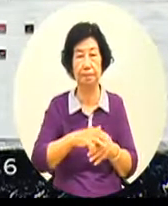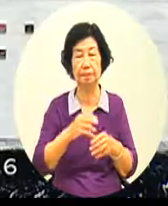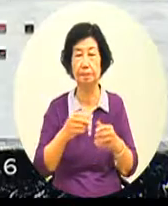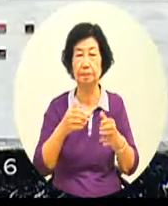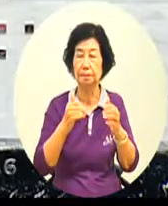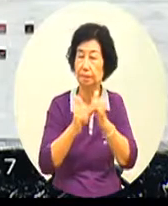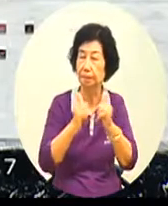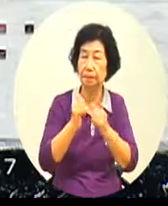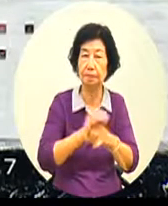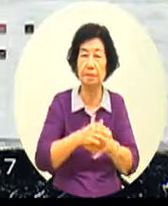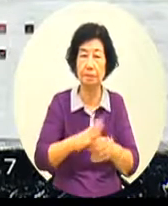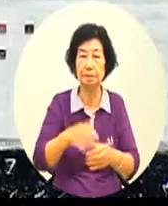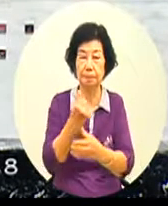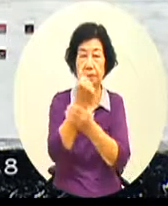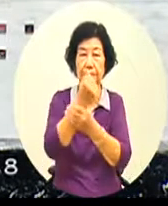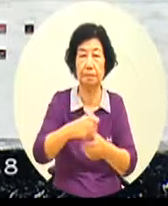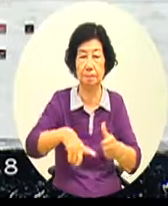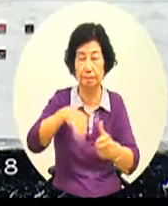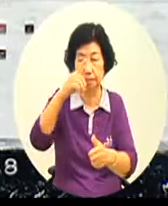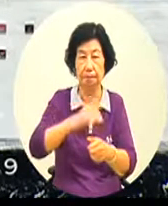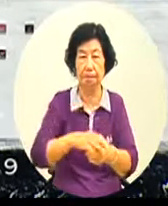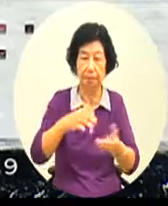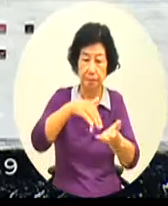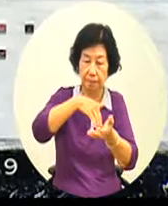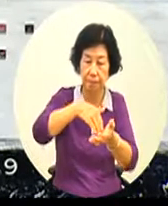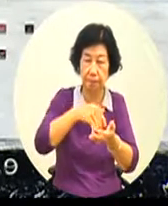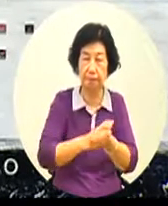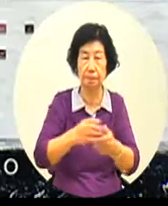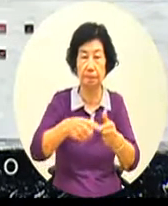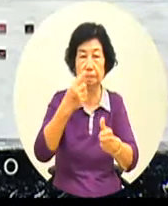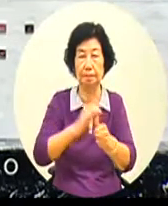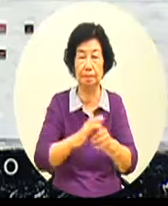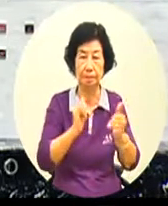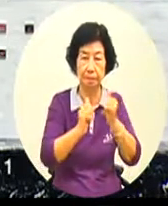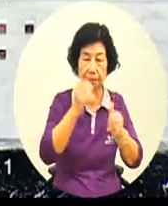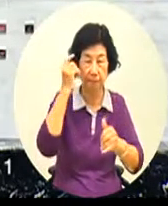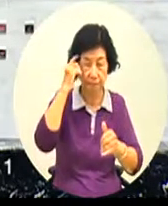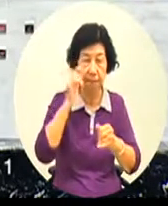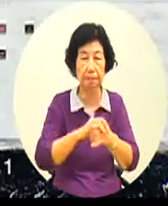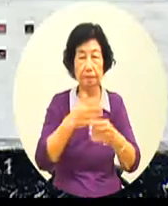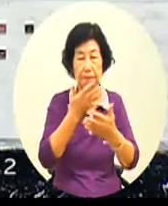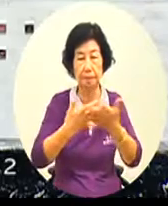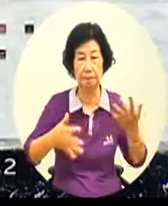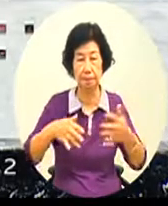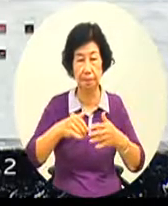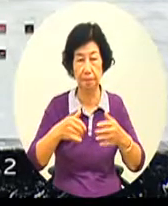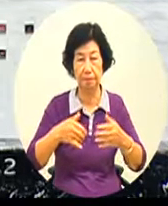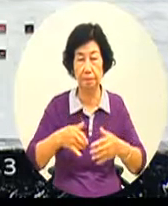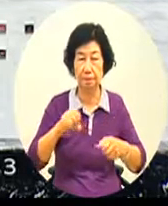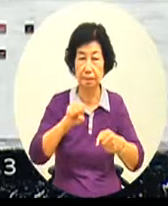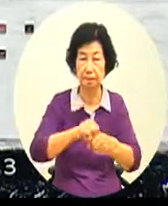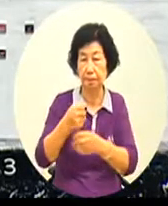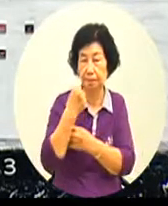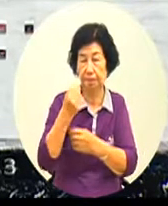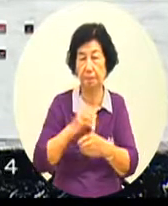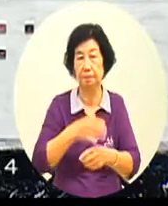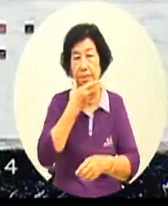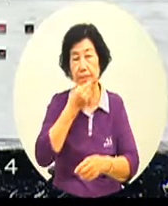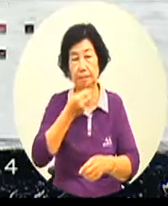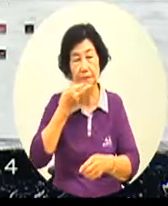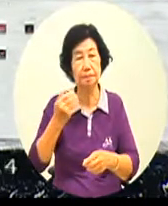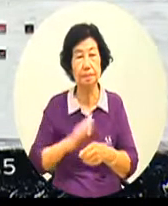续会以弱势优先、多元服务、跟绵密的服务网，以及加强福利资讯的